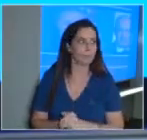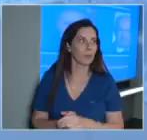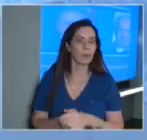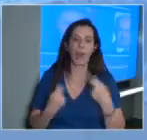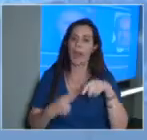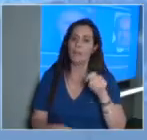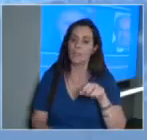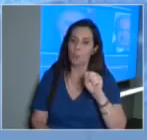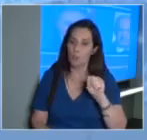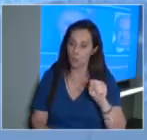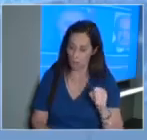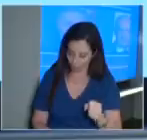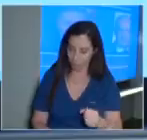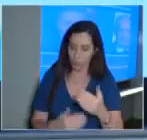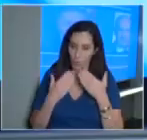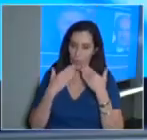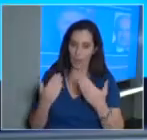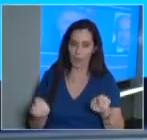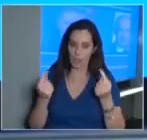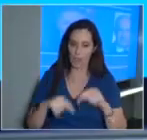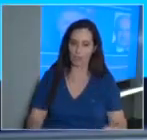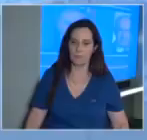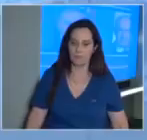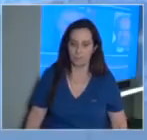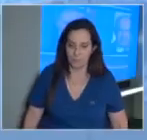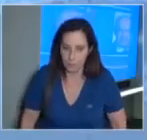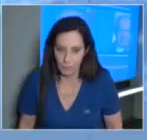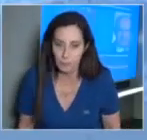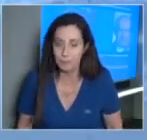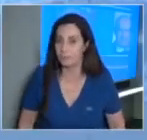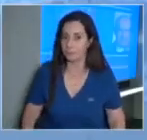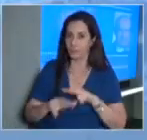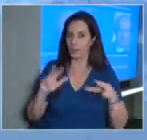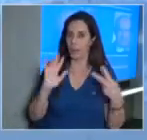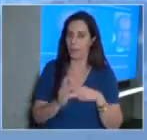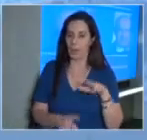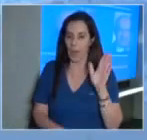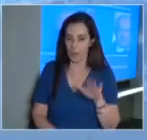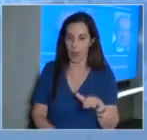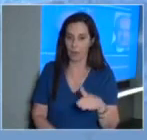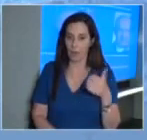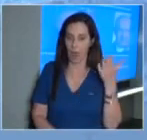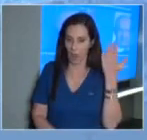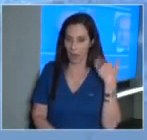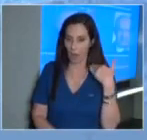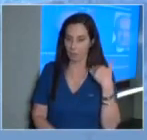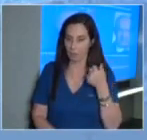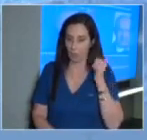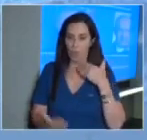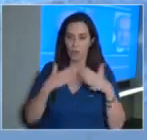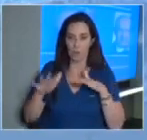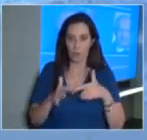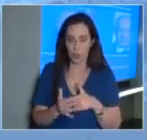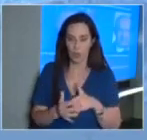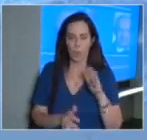הכנסת בצלאל סמוטריץ', יו"ר האיחוד הלאומי, תודה רבה שהגעת אלינו. תודה גם לכם. והמצב הפוליטי הרעוע היה גם בראש סדר היום של ישיבת